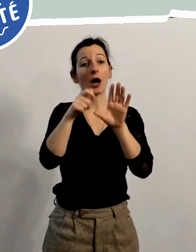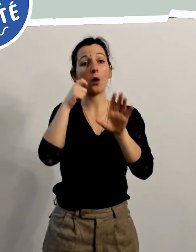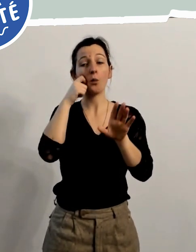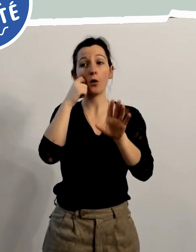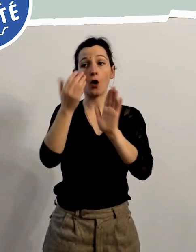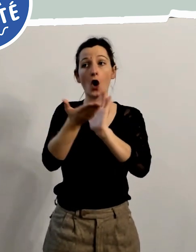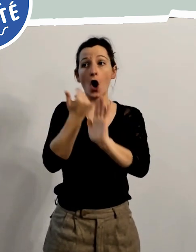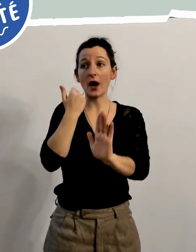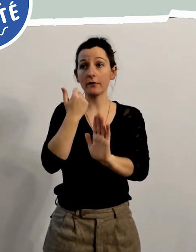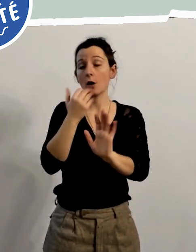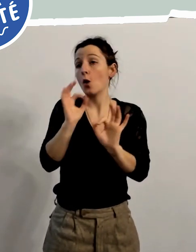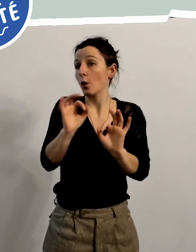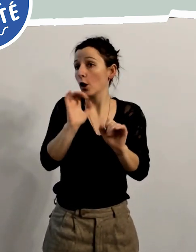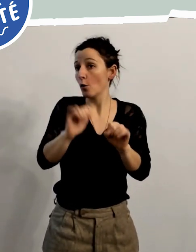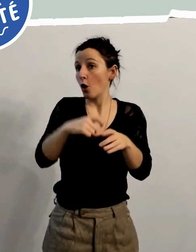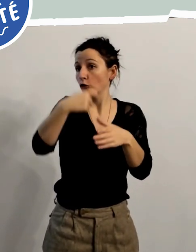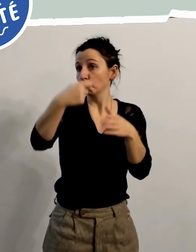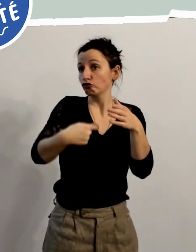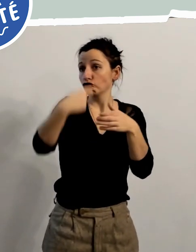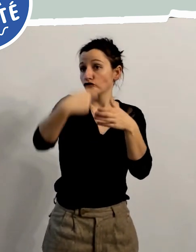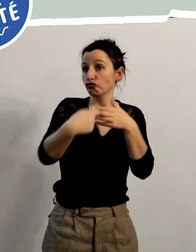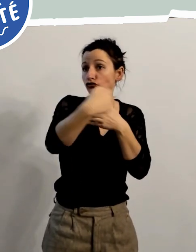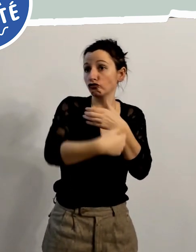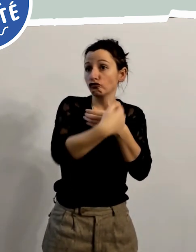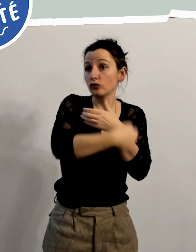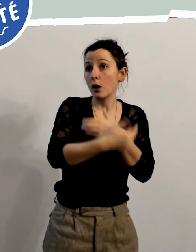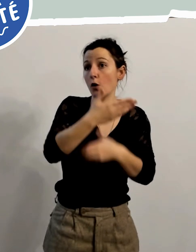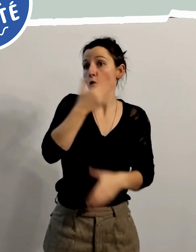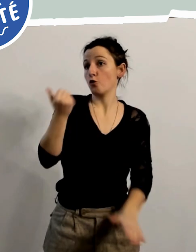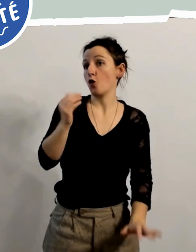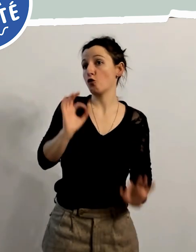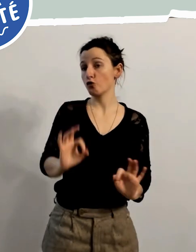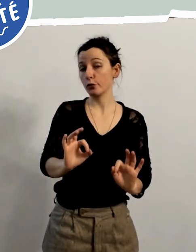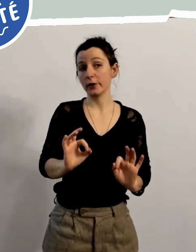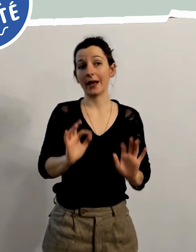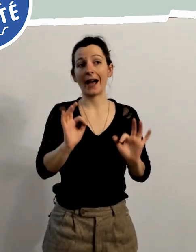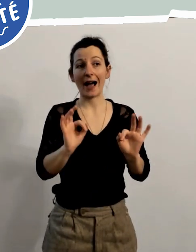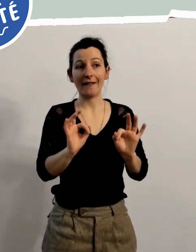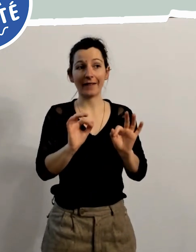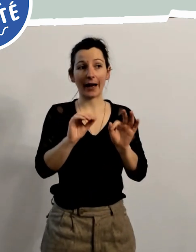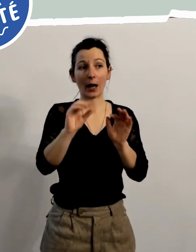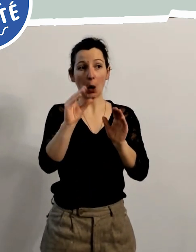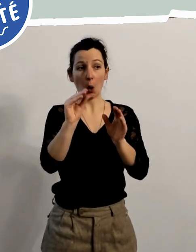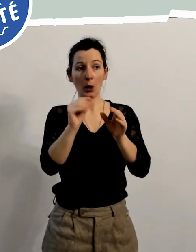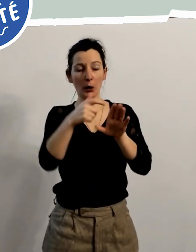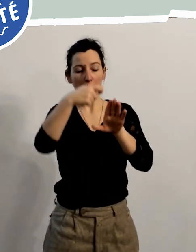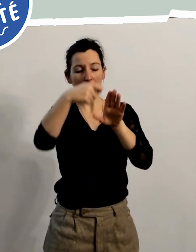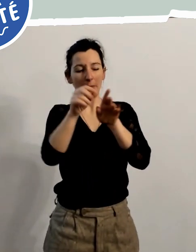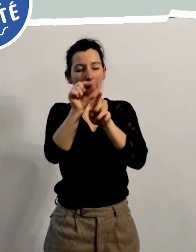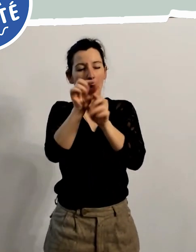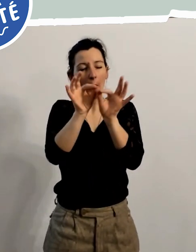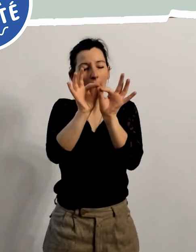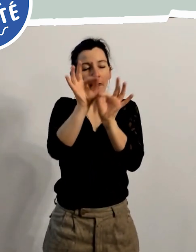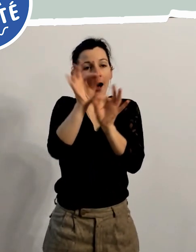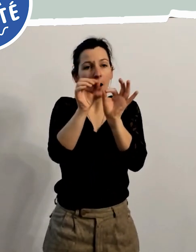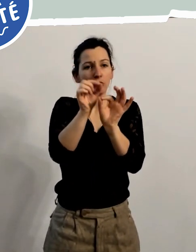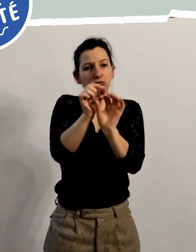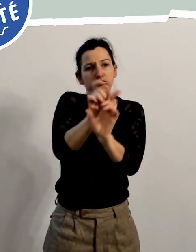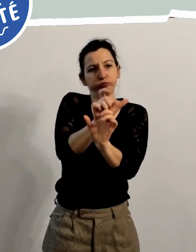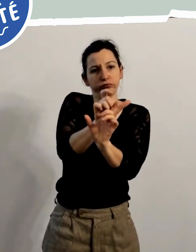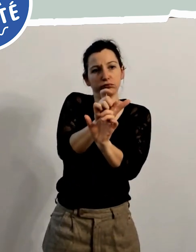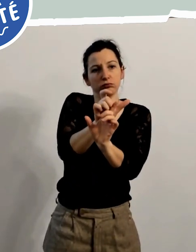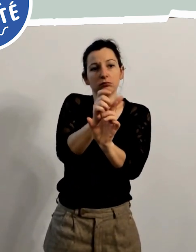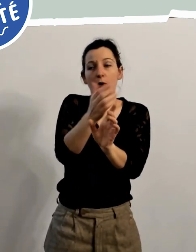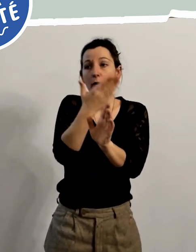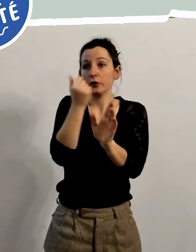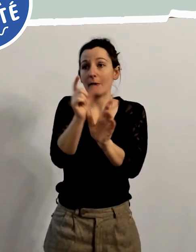pouvez toujours éplucher vos légumes. C'est indiqué. Après, sur l'épaisseur de votre pelure, ça,